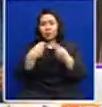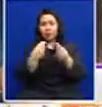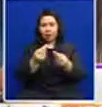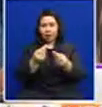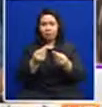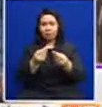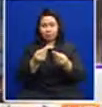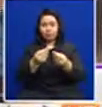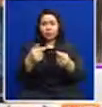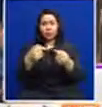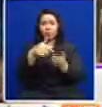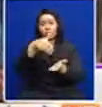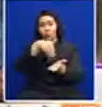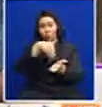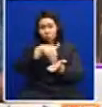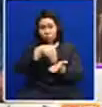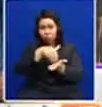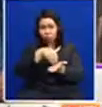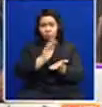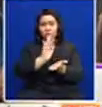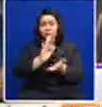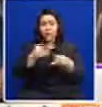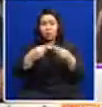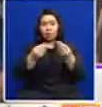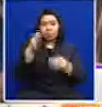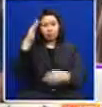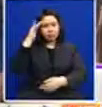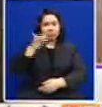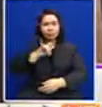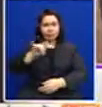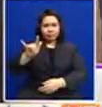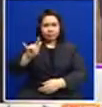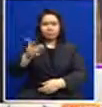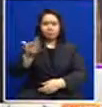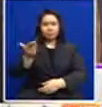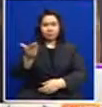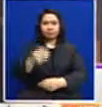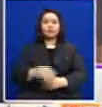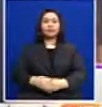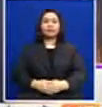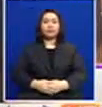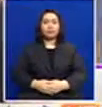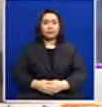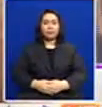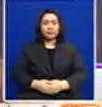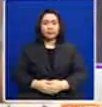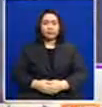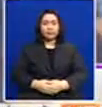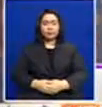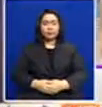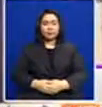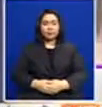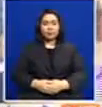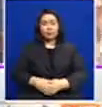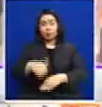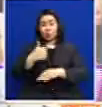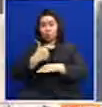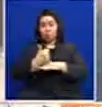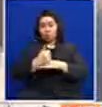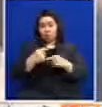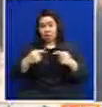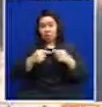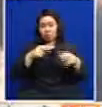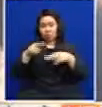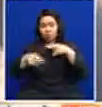องทุนศูนย์บรรเทาสาธารณภัยกองทัพอากาศให้กับพลอากาศโทมานะประสบศรีเจ้ากรมกิจการพ